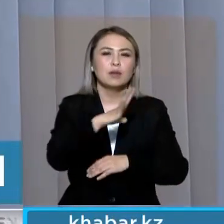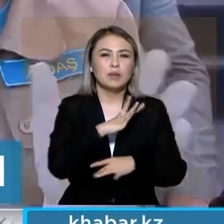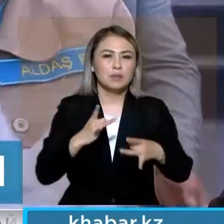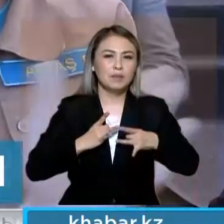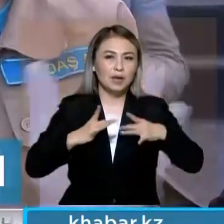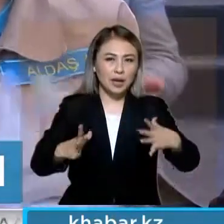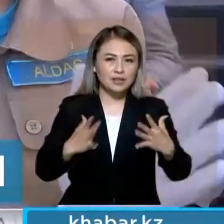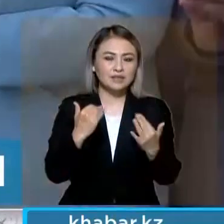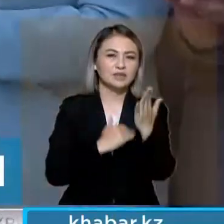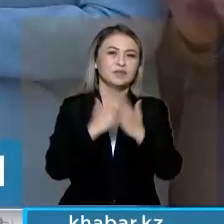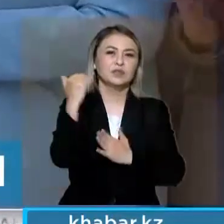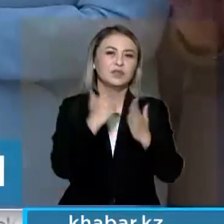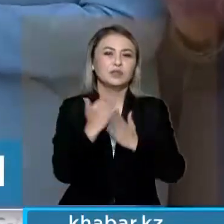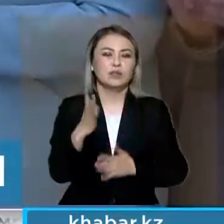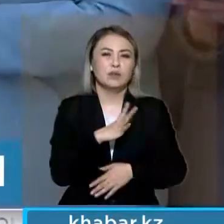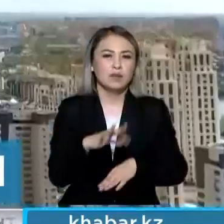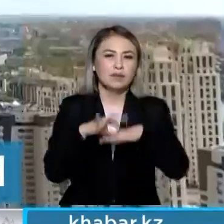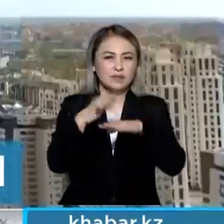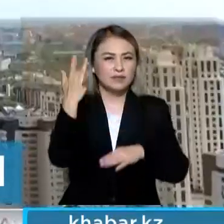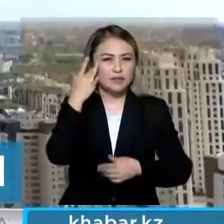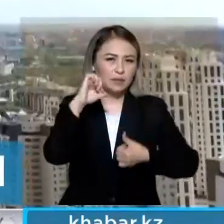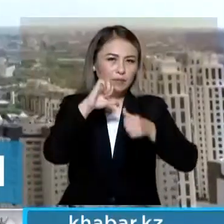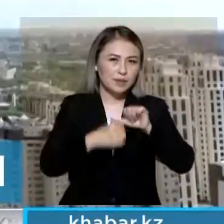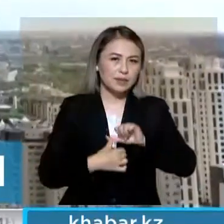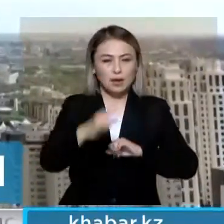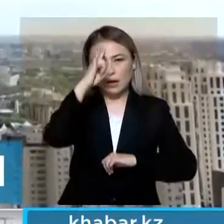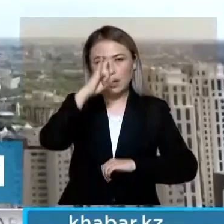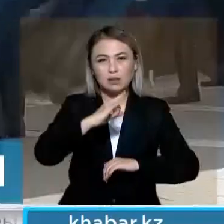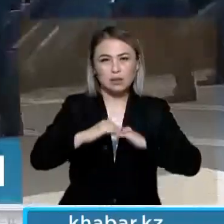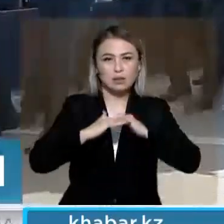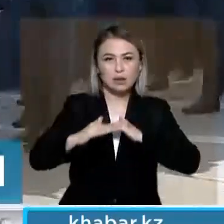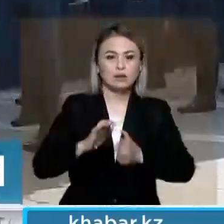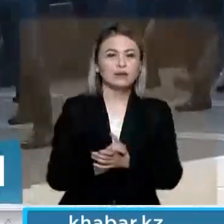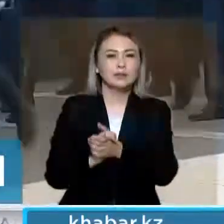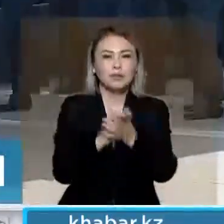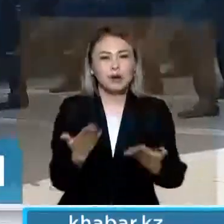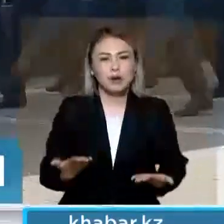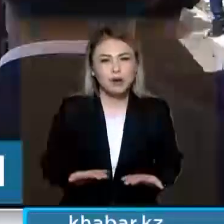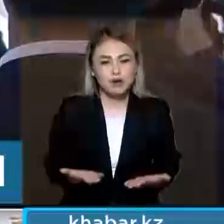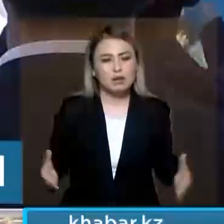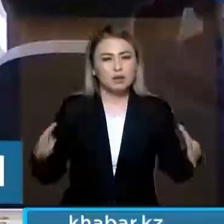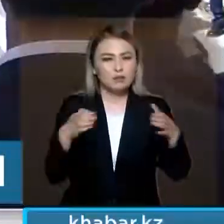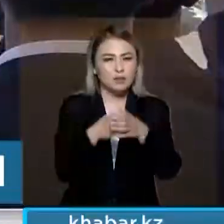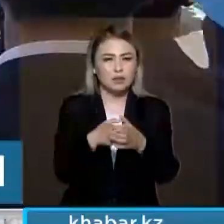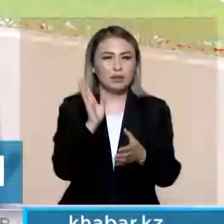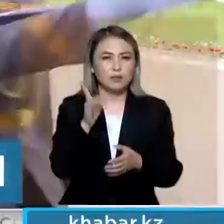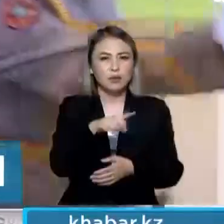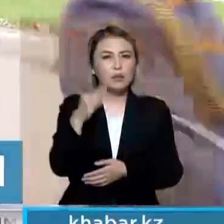мерекесін жоғары деңгейде атап өту игі дәстүрге айналды. Бұл Қазақстан халқын ынтымаққа үндеп, бірлікке шақыратын